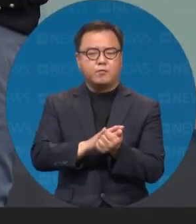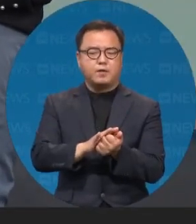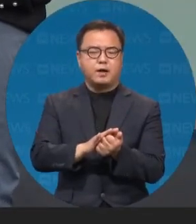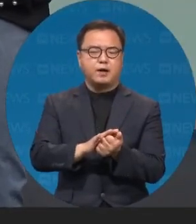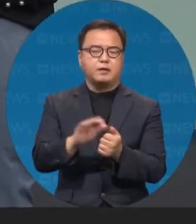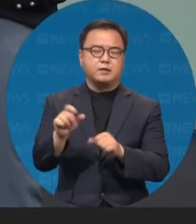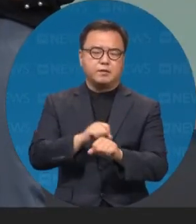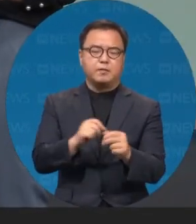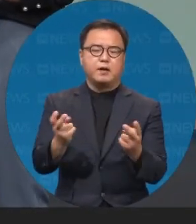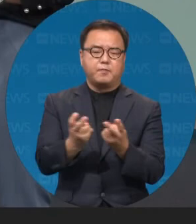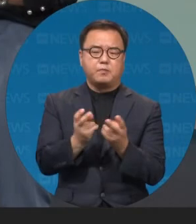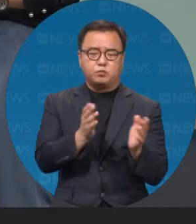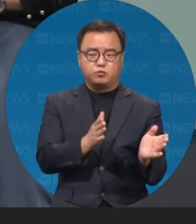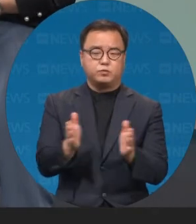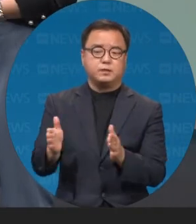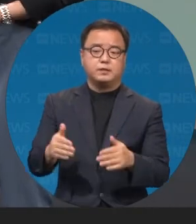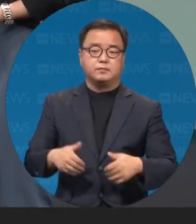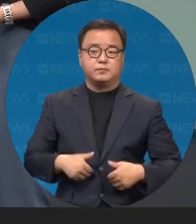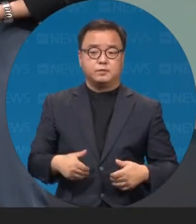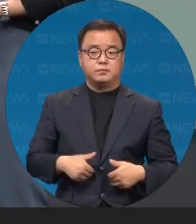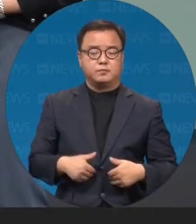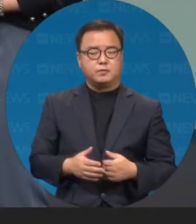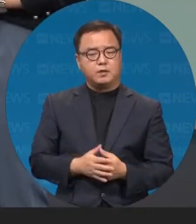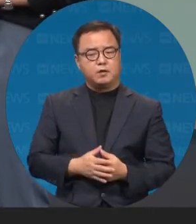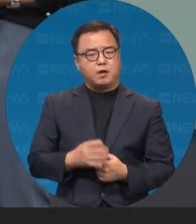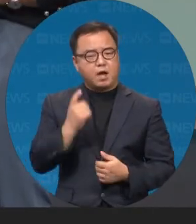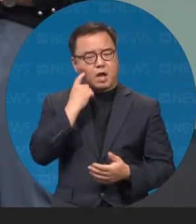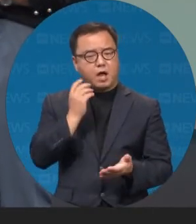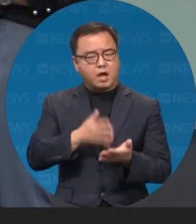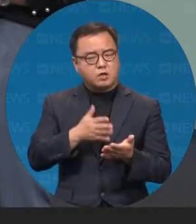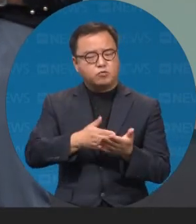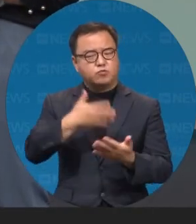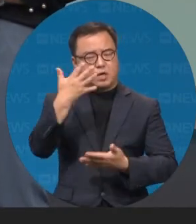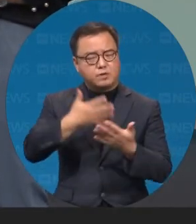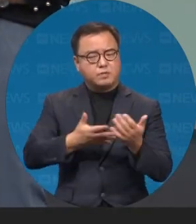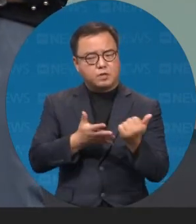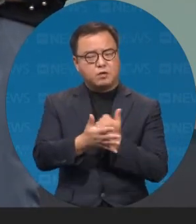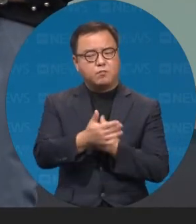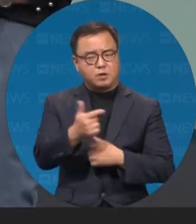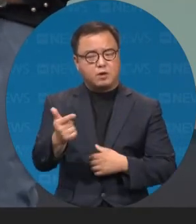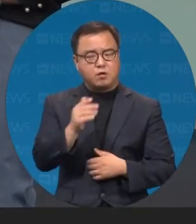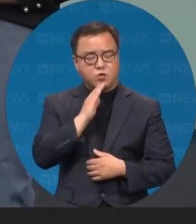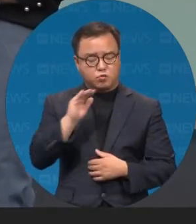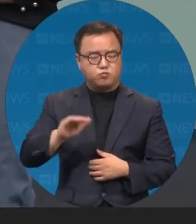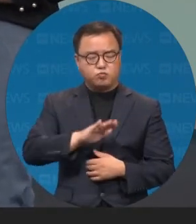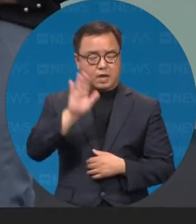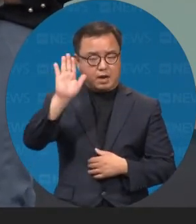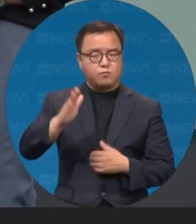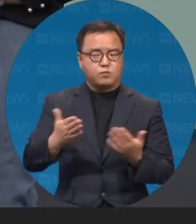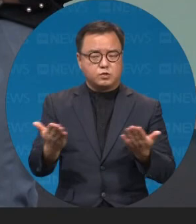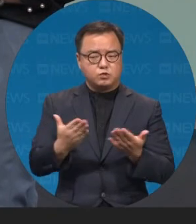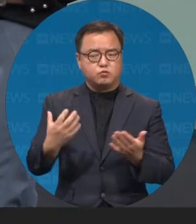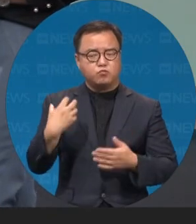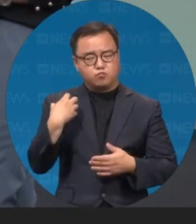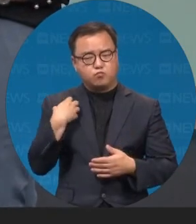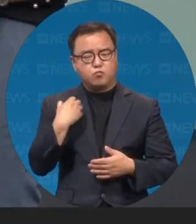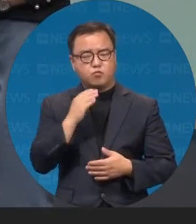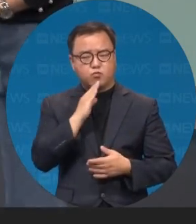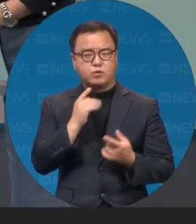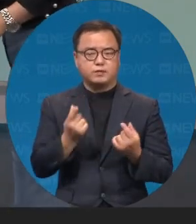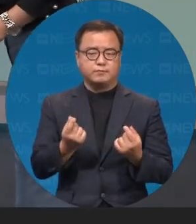내놔야 할 때가 아닌가 싶습니다 예 2 료와 가정일 수영이 참 클텐데 저도 할 일이죠 무겁게 느껴지는 같습니다 필경 정도 말씀